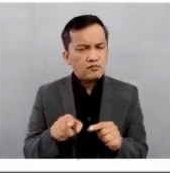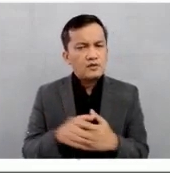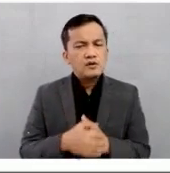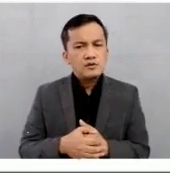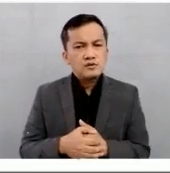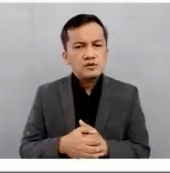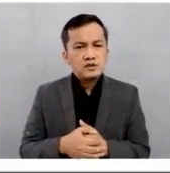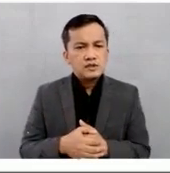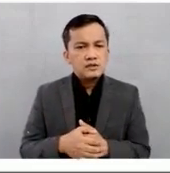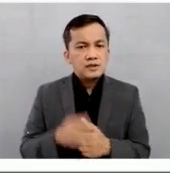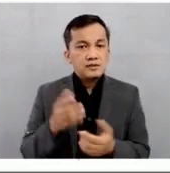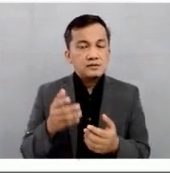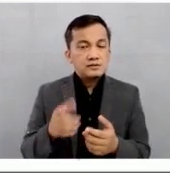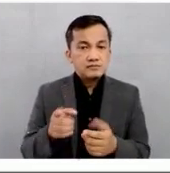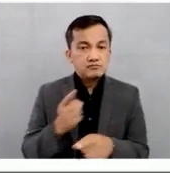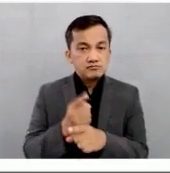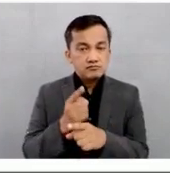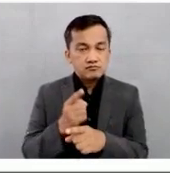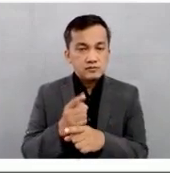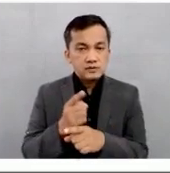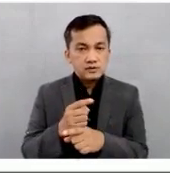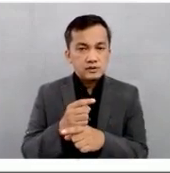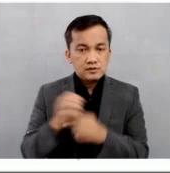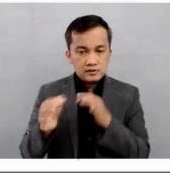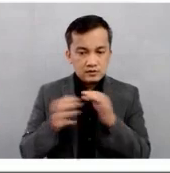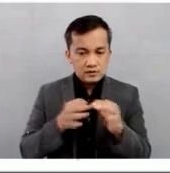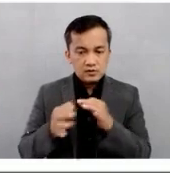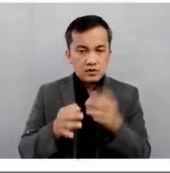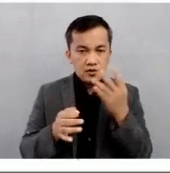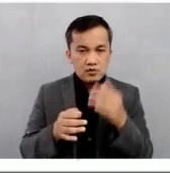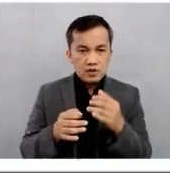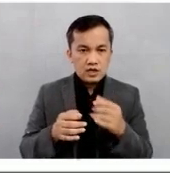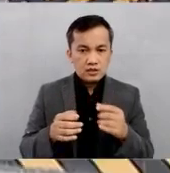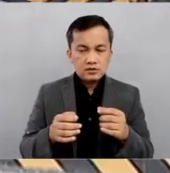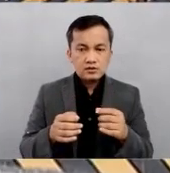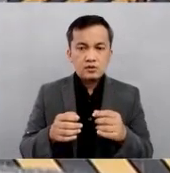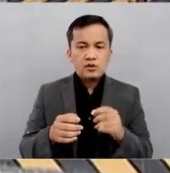likely explanation why the reproduction number is suddenly increasing.